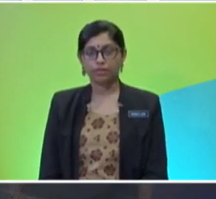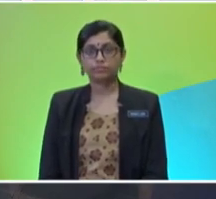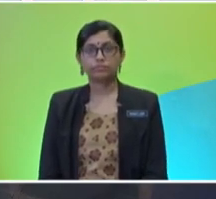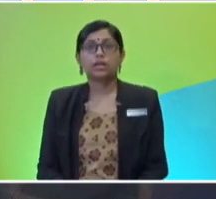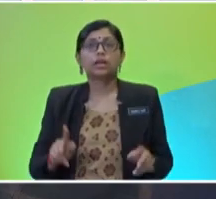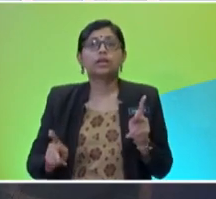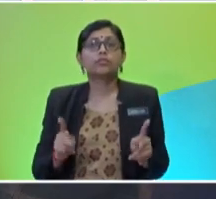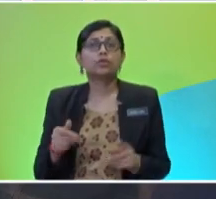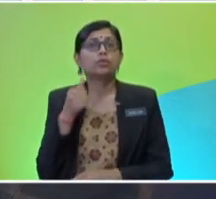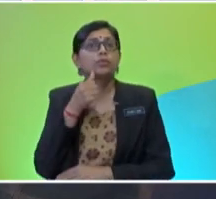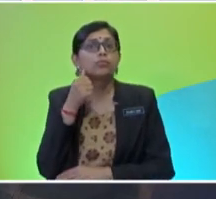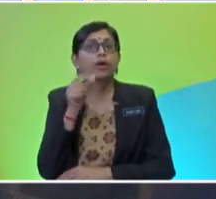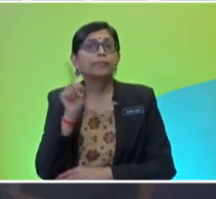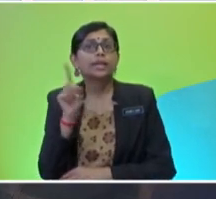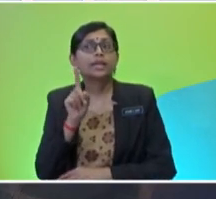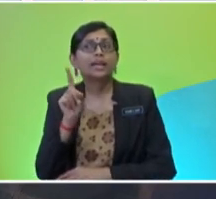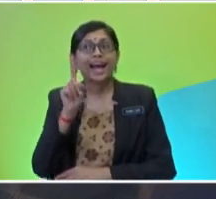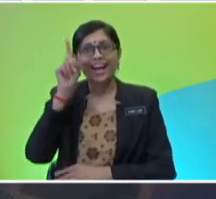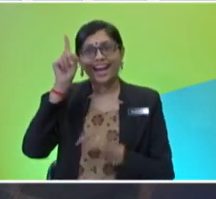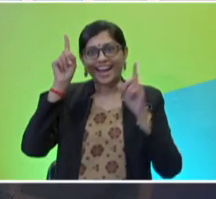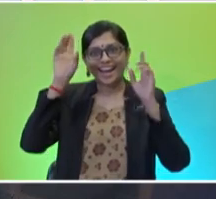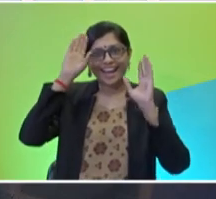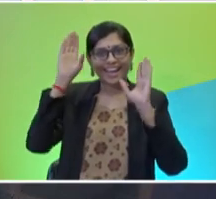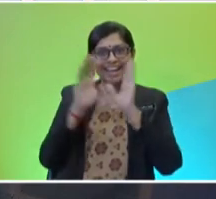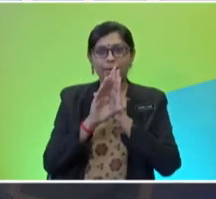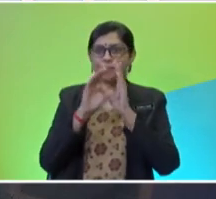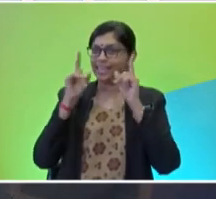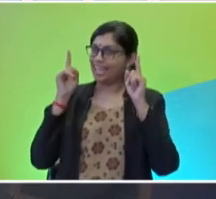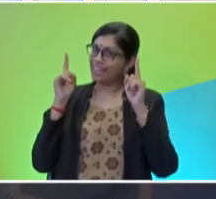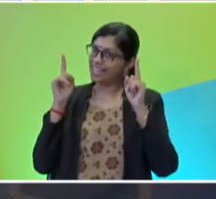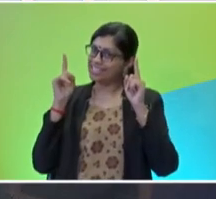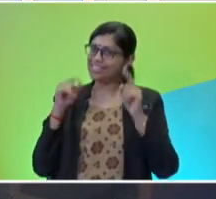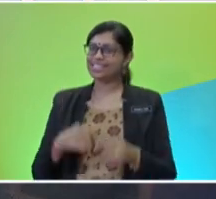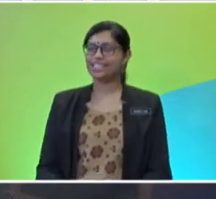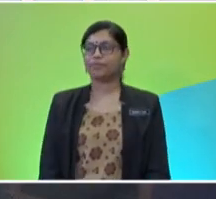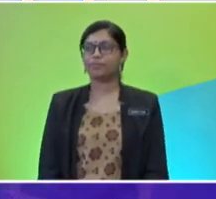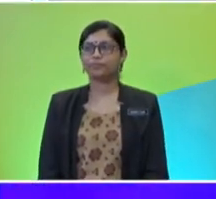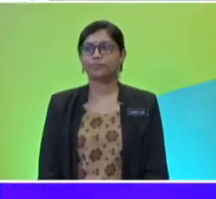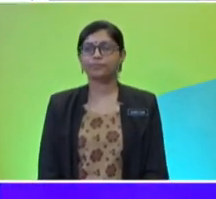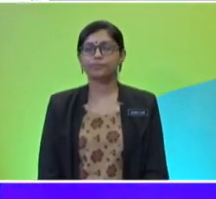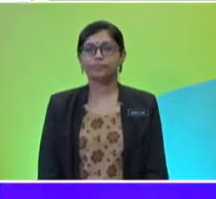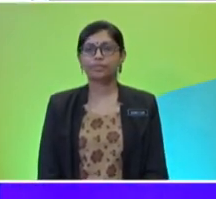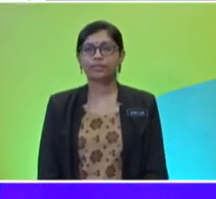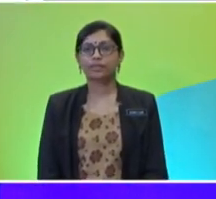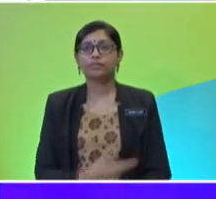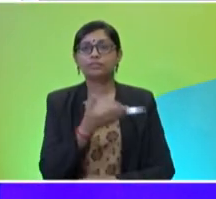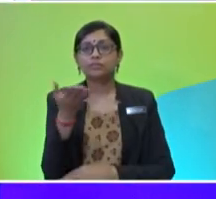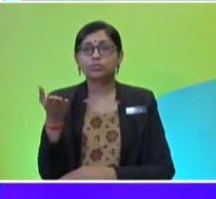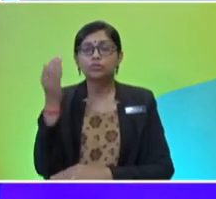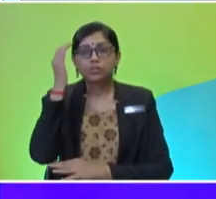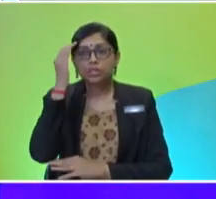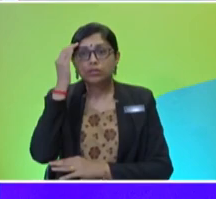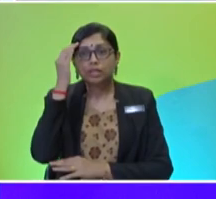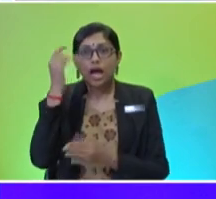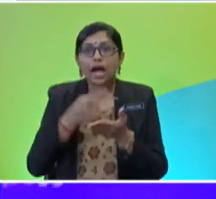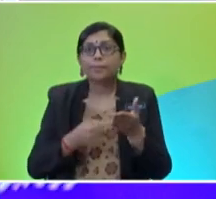pakaian seragam perempuan. Ini dia cikgu. Okey. Murid-murid di rumah tahu tak ini apa